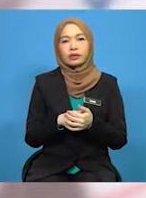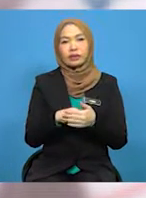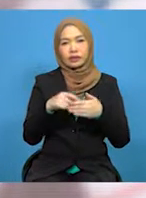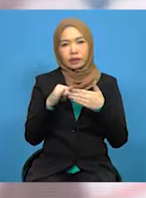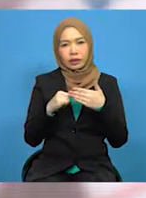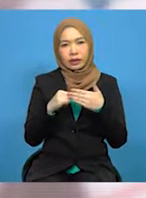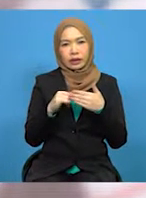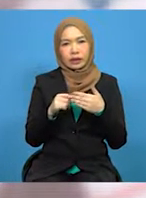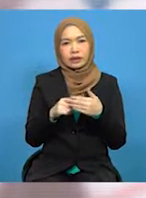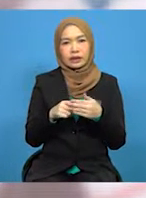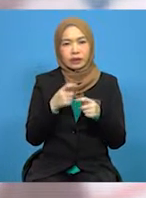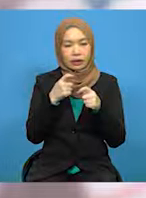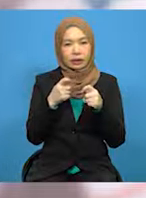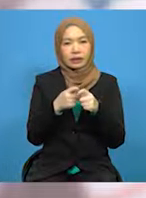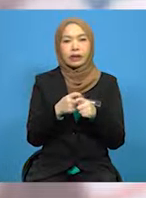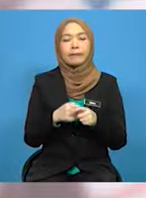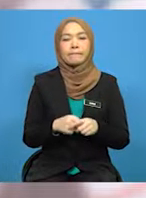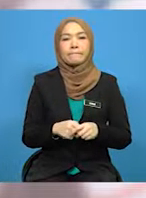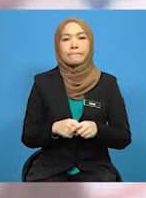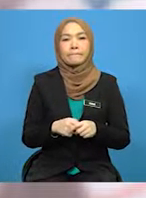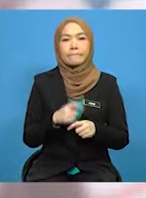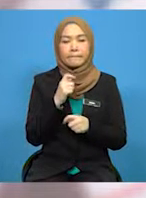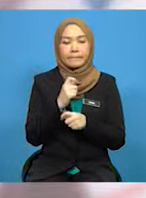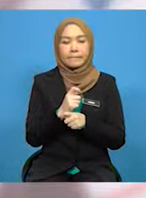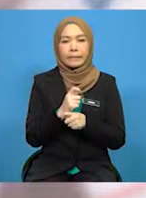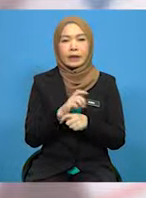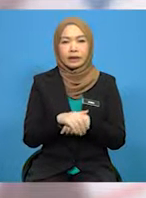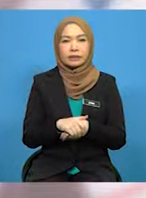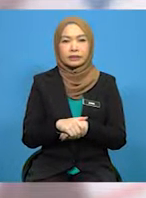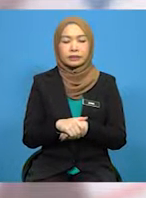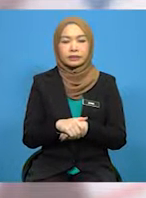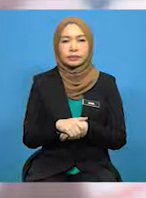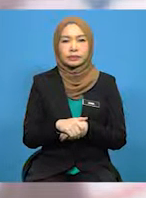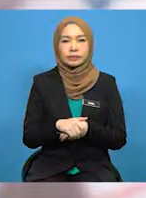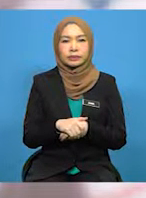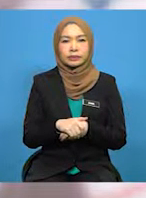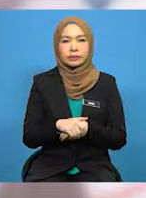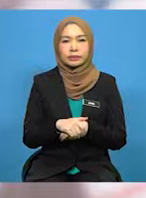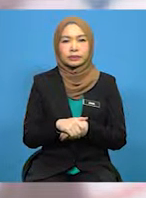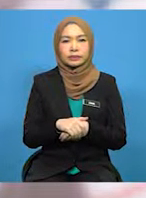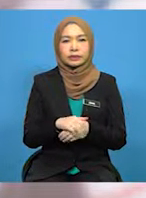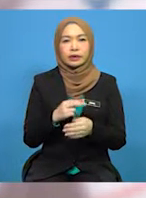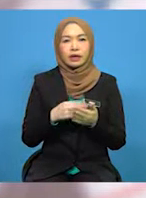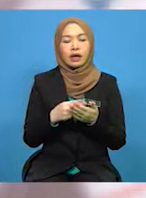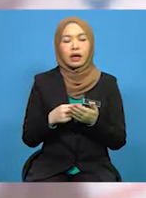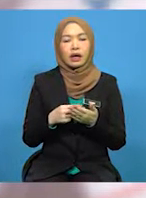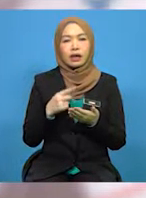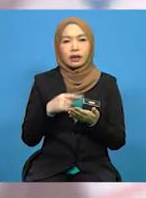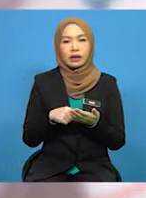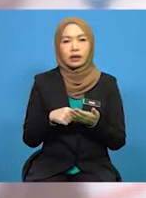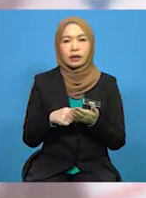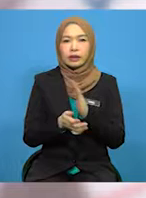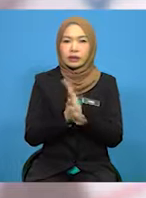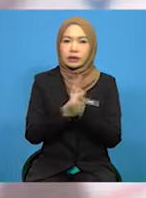barang tidak diambil kira. Hal ini telah menyebabkan perhitungan